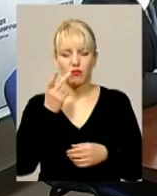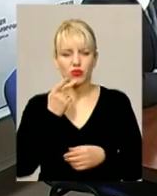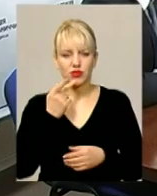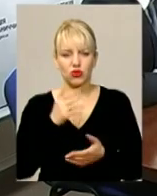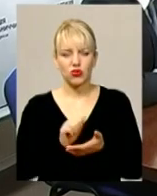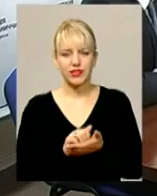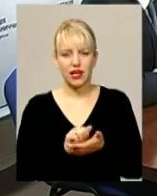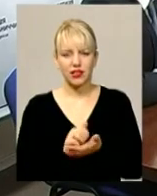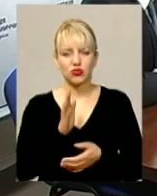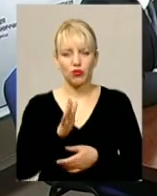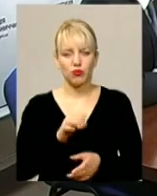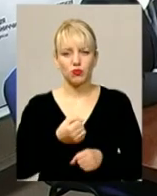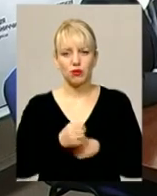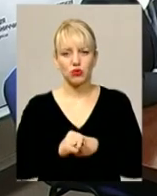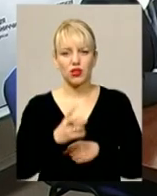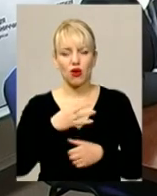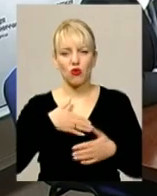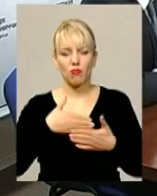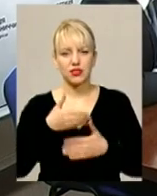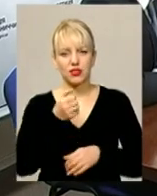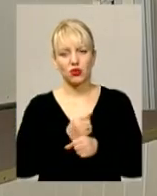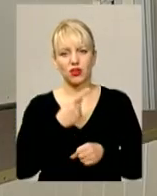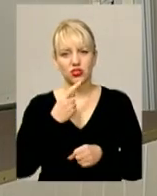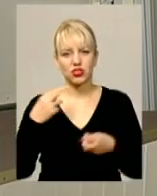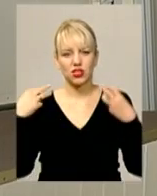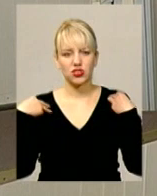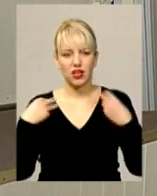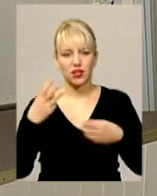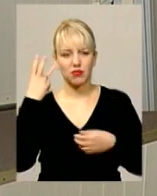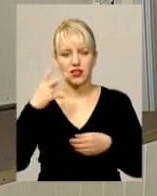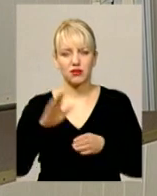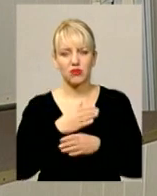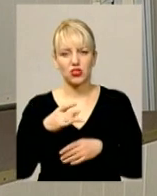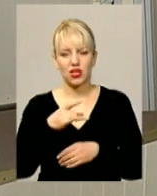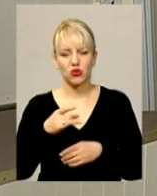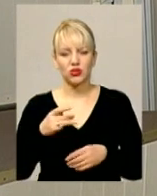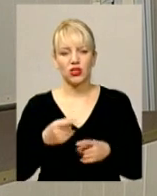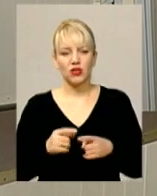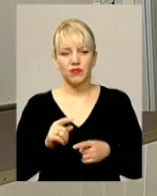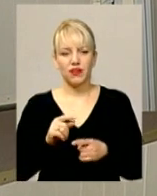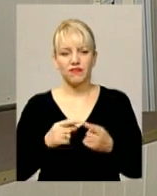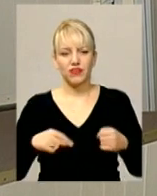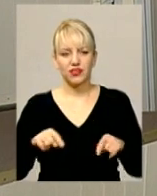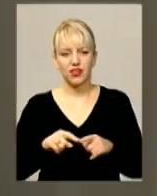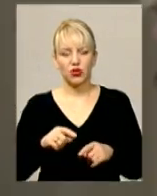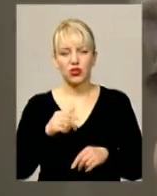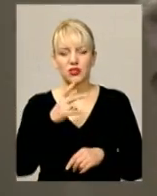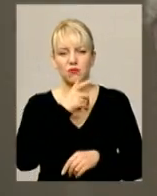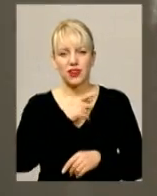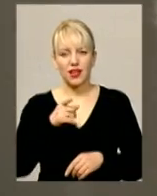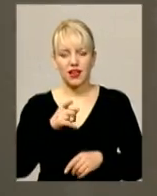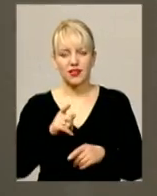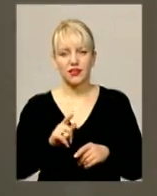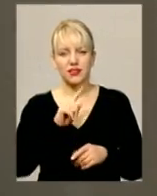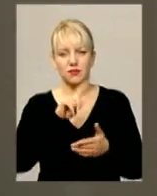зайнятості, примусово відправлятимуть на громадські роботи, каже начальник Хмельницького міськрайонного відділу з питань пробації Андрій Данілов. Година суспільних